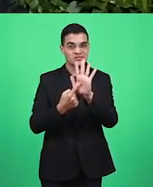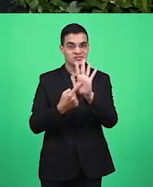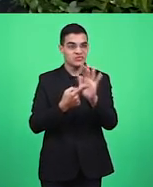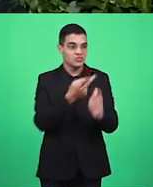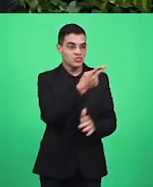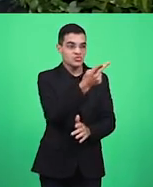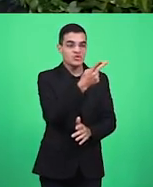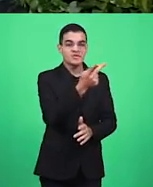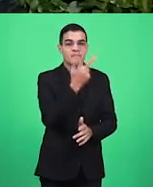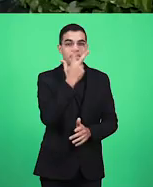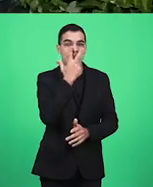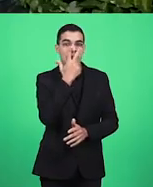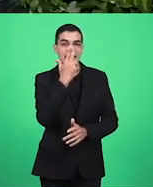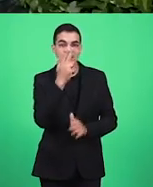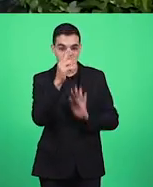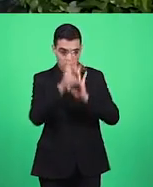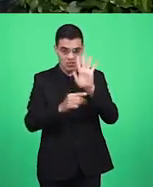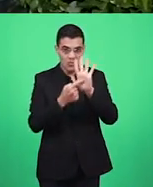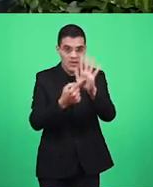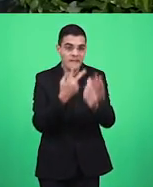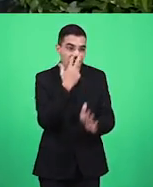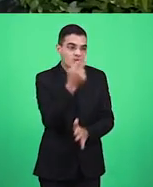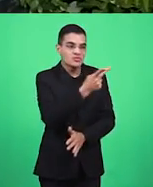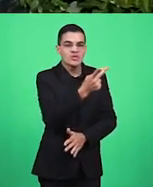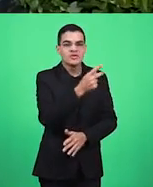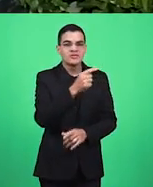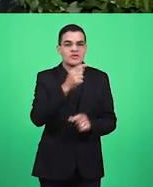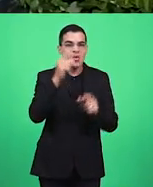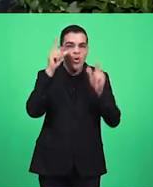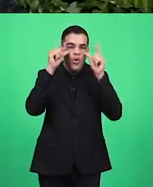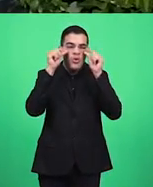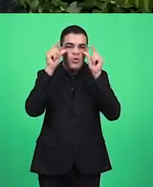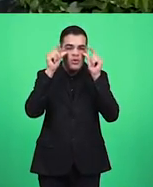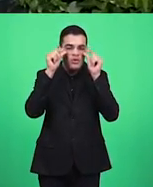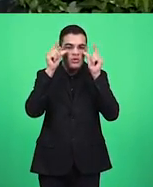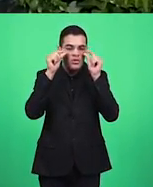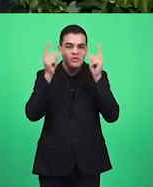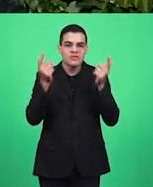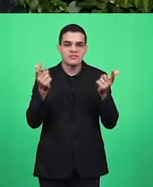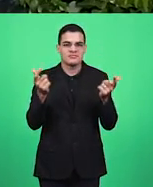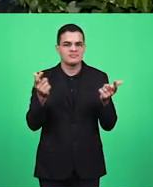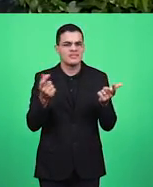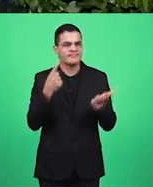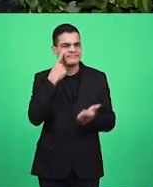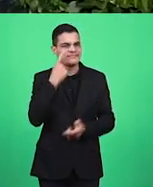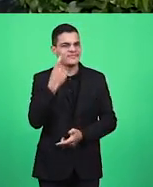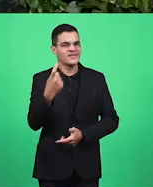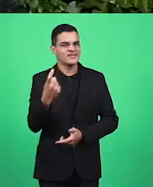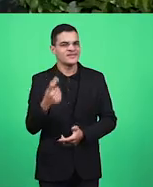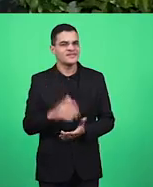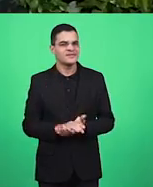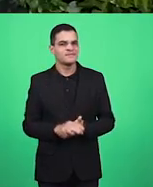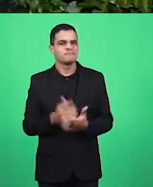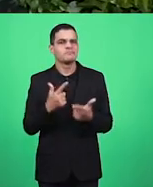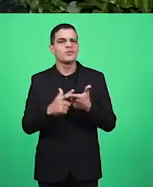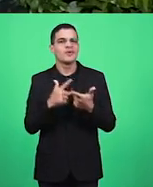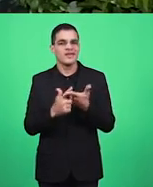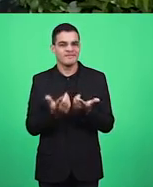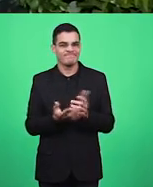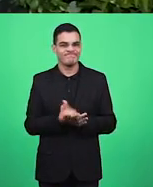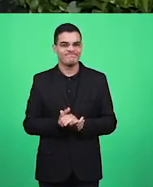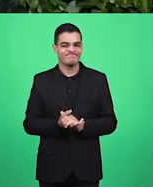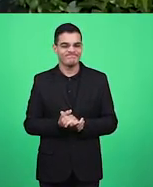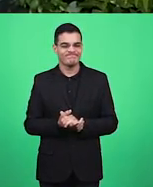говорит, что глаза их были как бы закрыты, возлюбленные. Смотрите, как интересно,